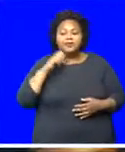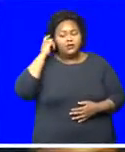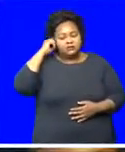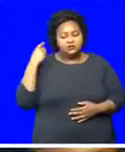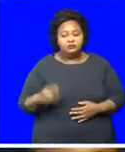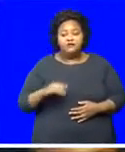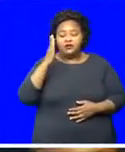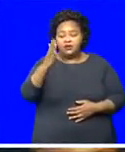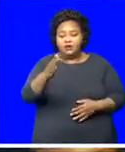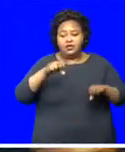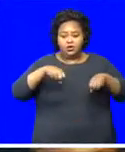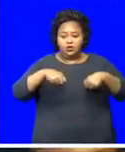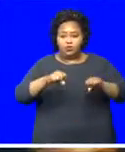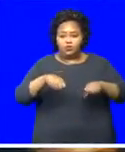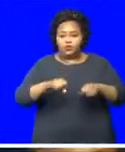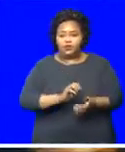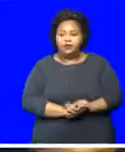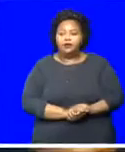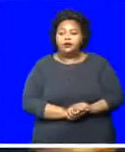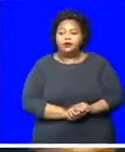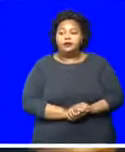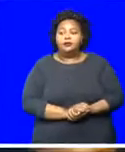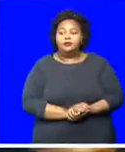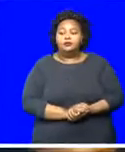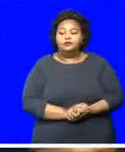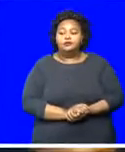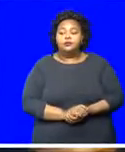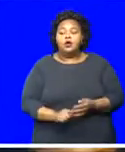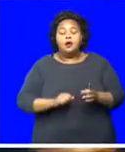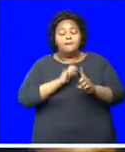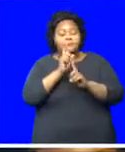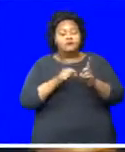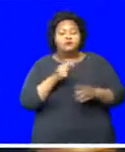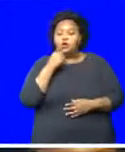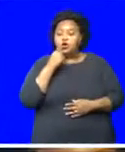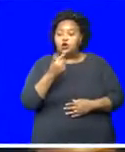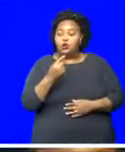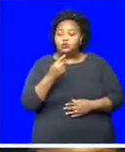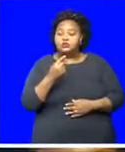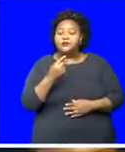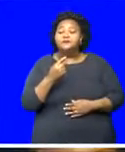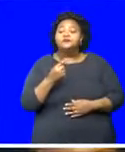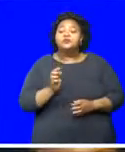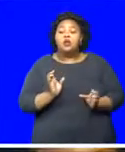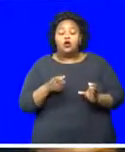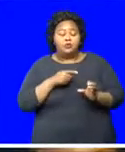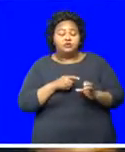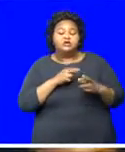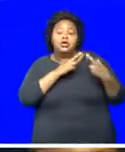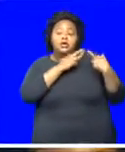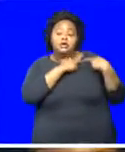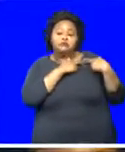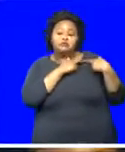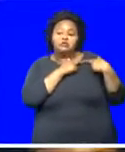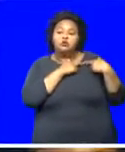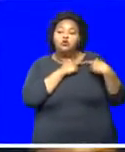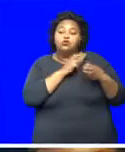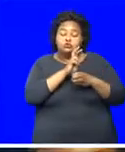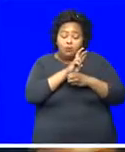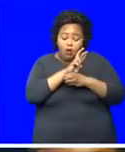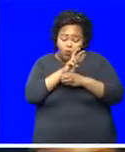sabelo masuku uthi lelibandla liyaye libuke ukhetho ukucinisekisa ukuthi lohamba ngemithetho yelive futhi lwentelwa